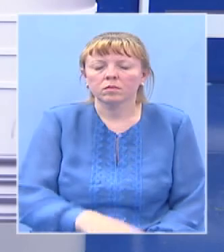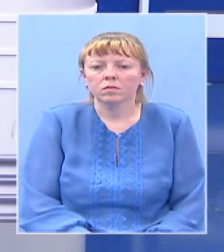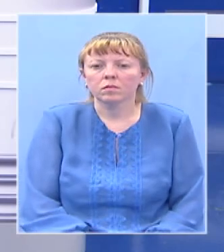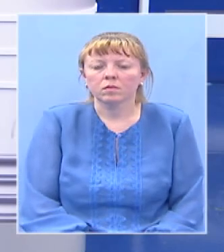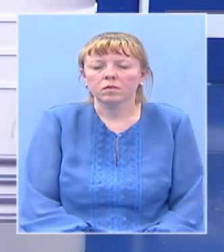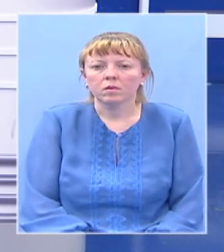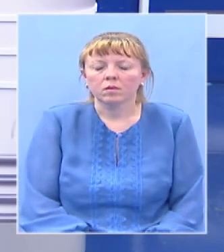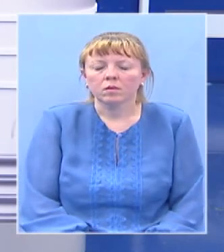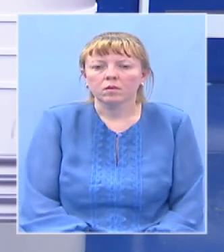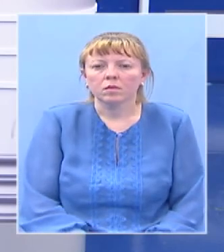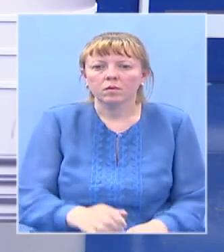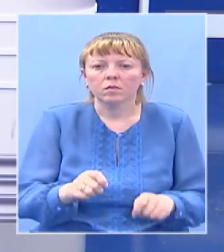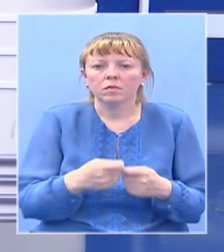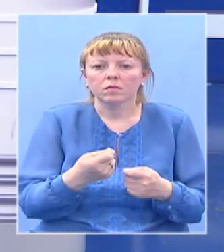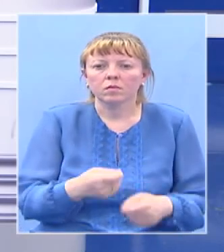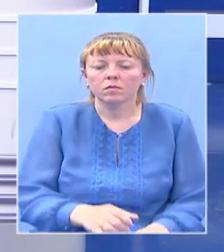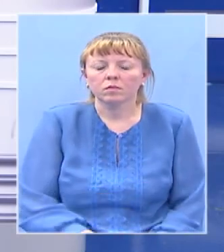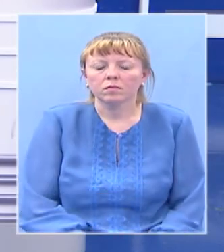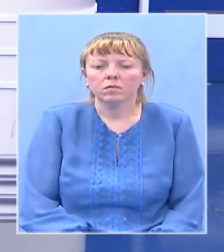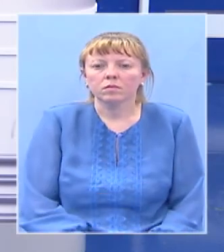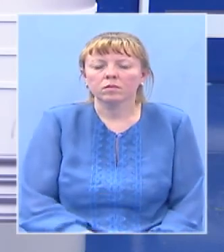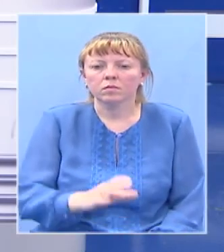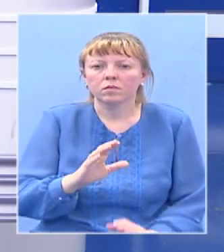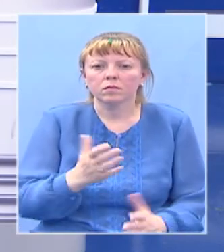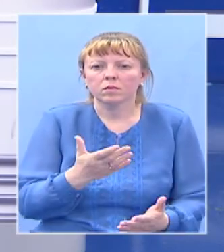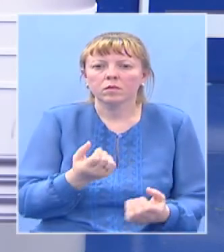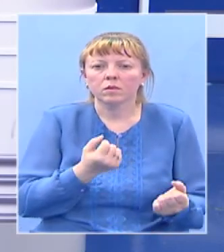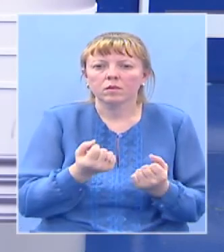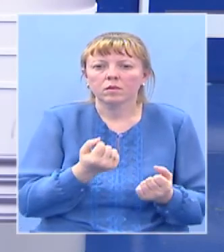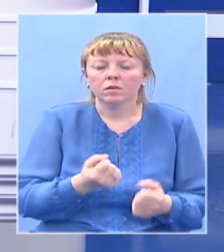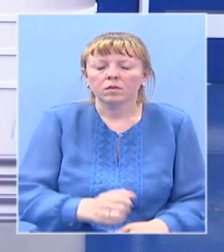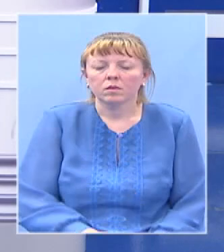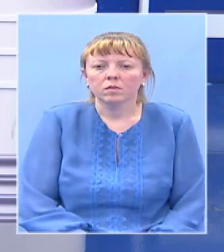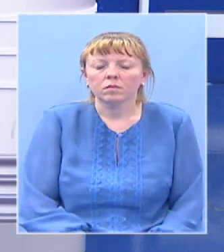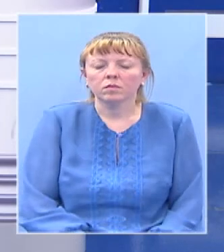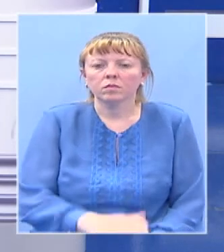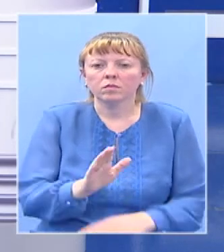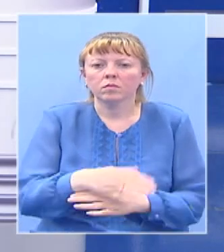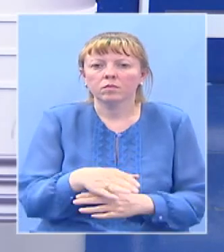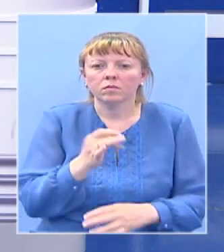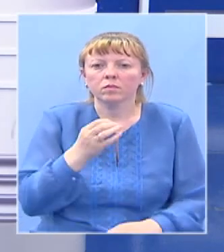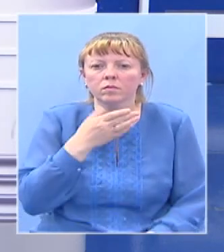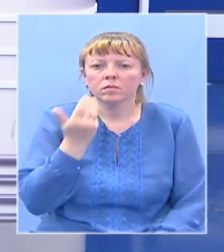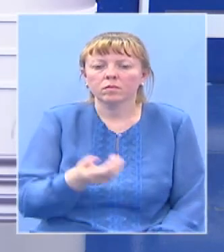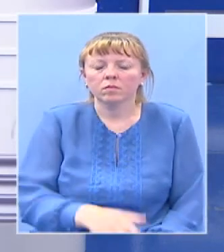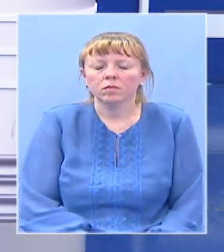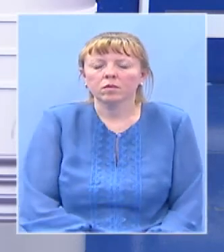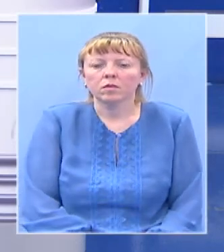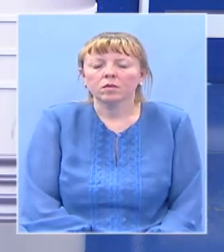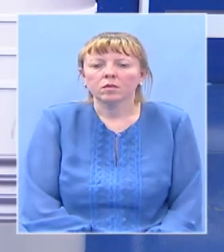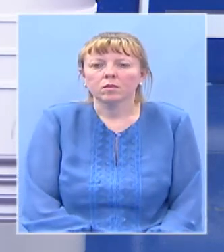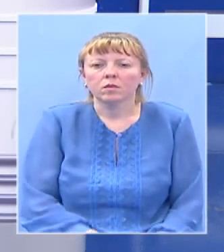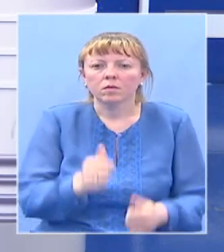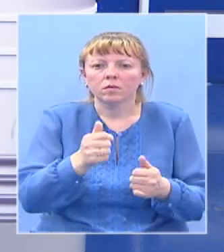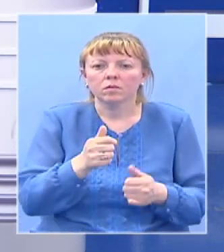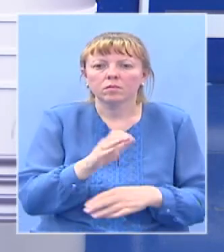административного правонарушения А если в случае у водителя отсутствует тахограф или же карточка